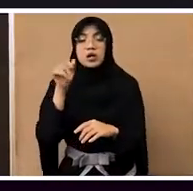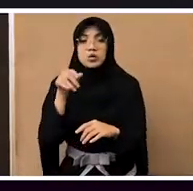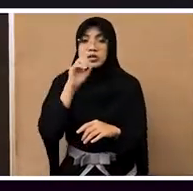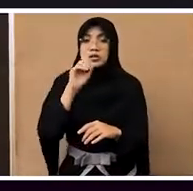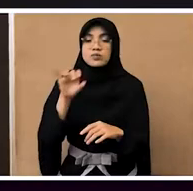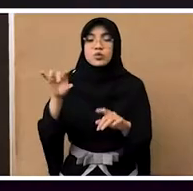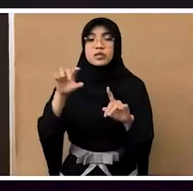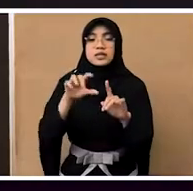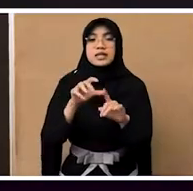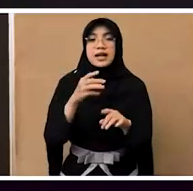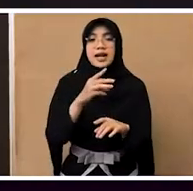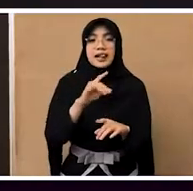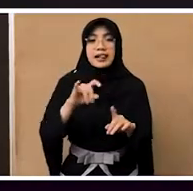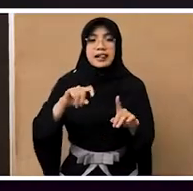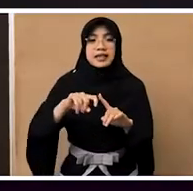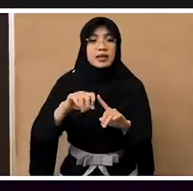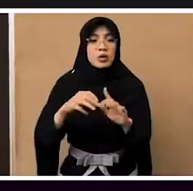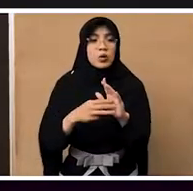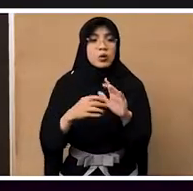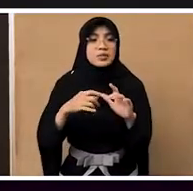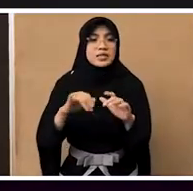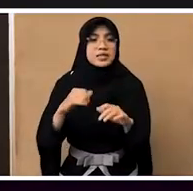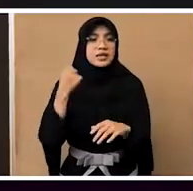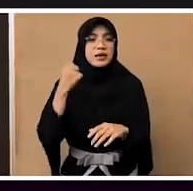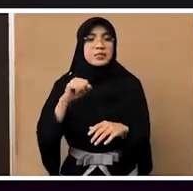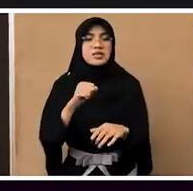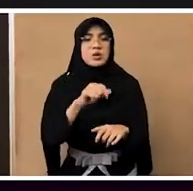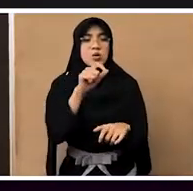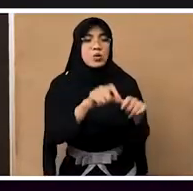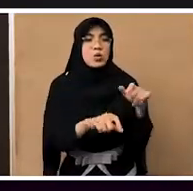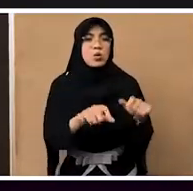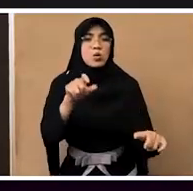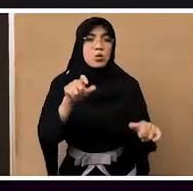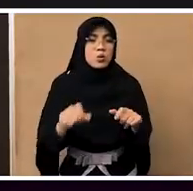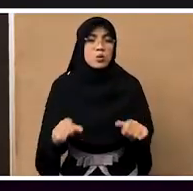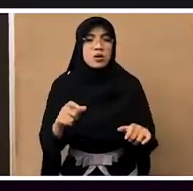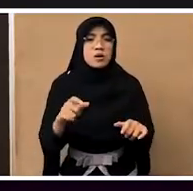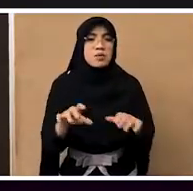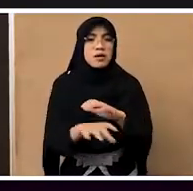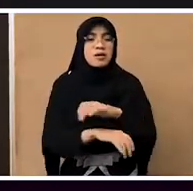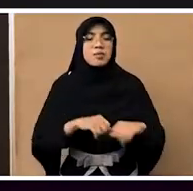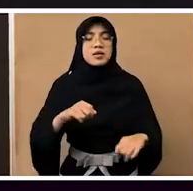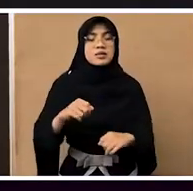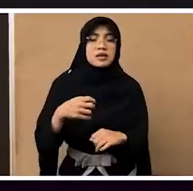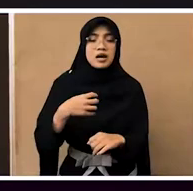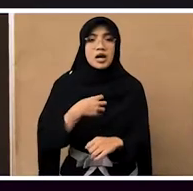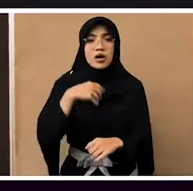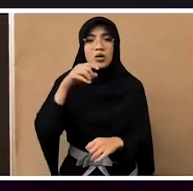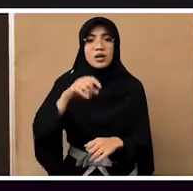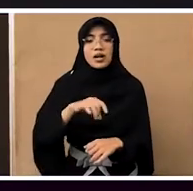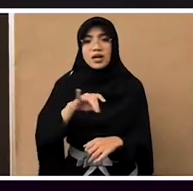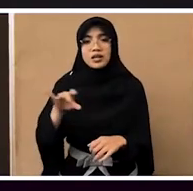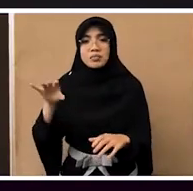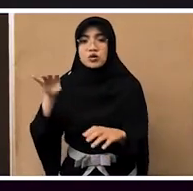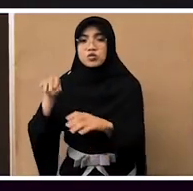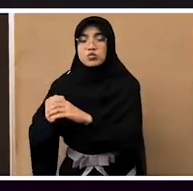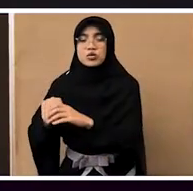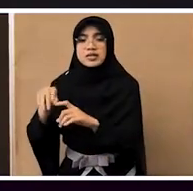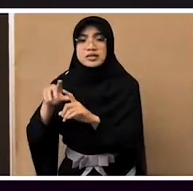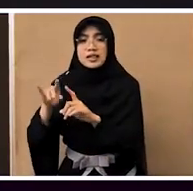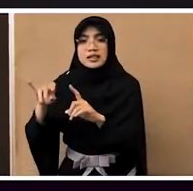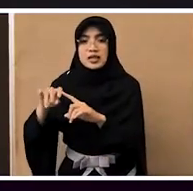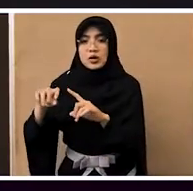itu di komisi nggak bisa misalnya setiap orang yang dengan sengaja merampasnya orang lain itu itu Komisi tidak bisa gitu kan